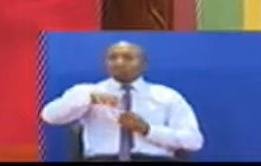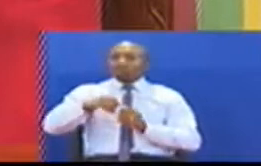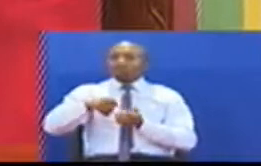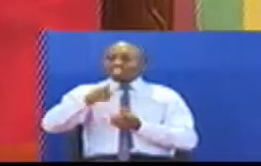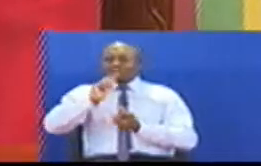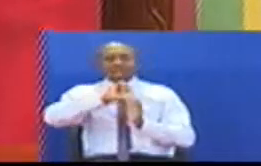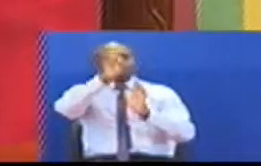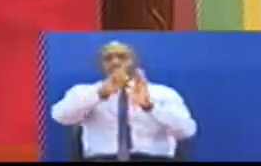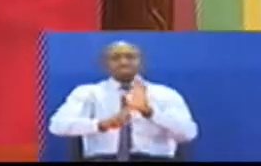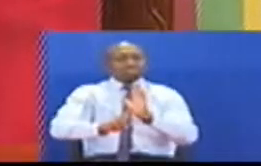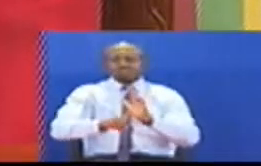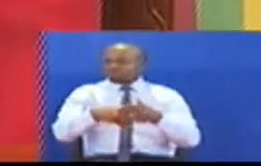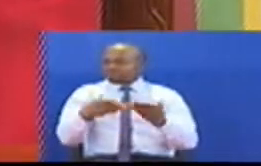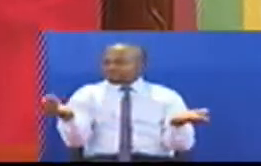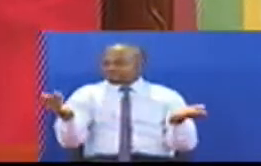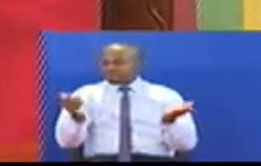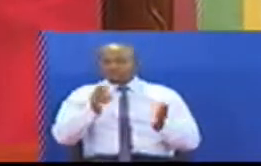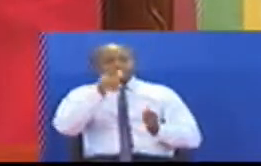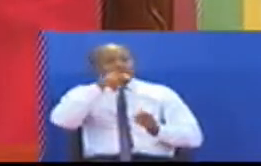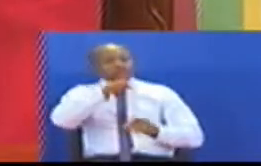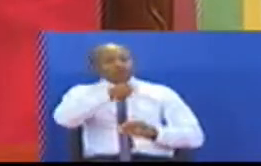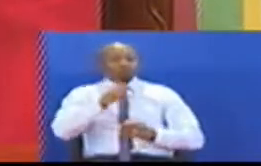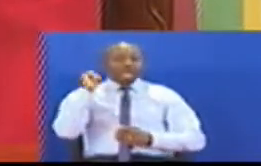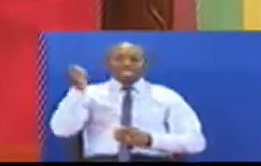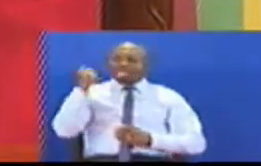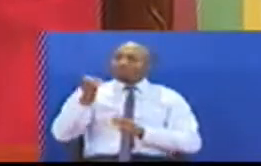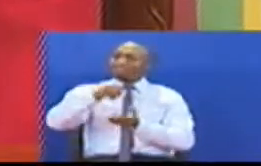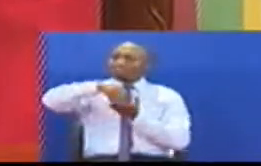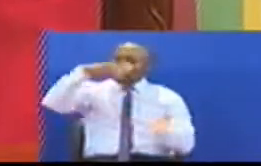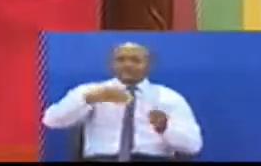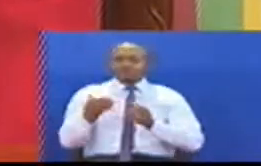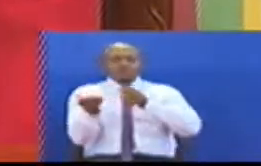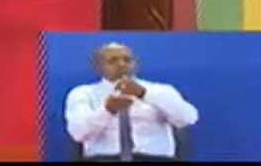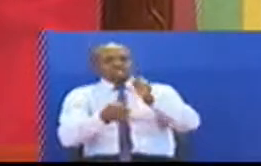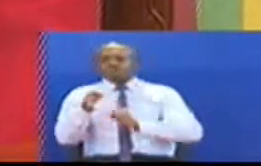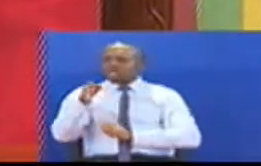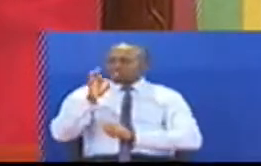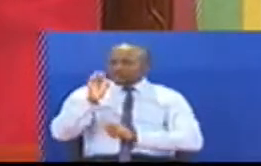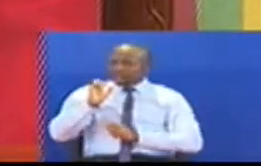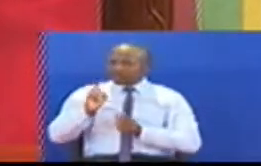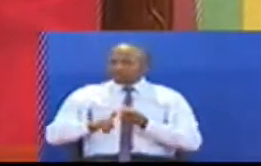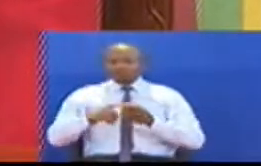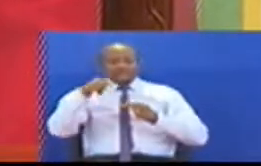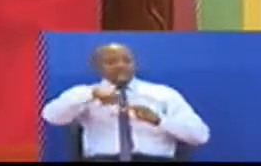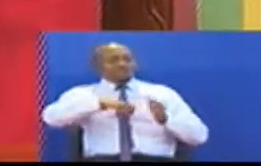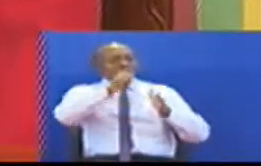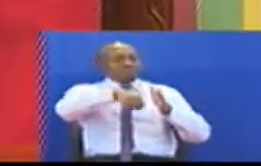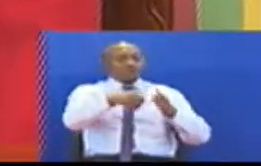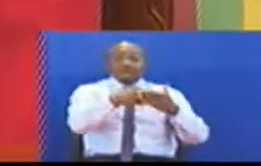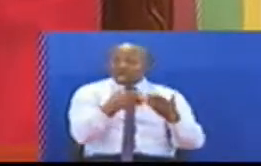Kenya wananufaika kwa zao la chai, lakini sisi hatuna viwanda, tunapeleka kitu ambacho hakina thamani